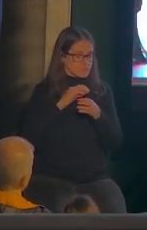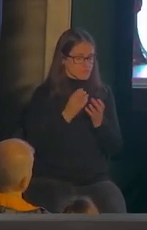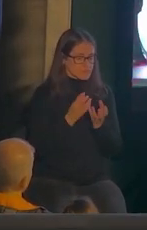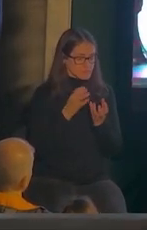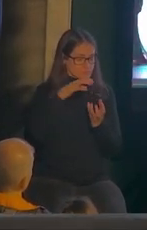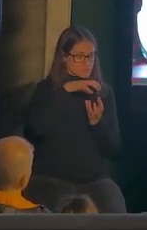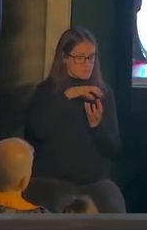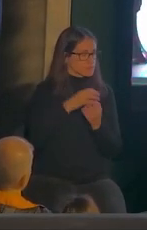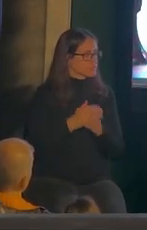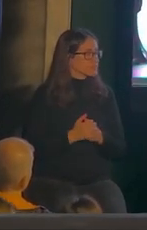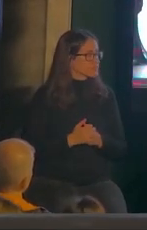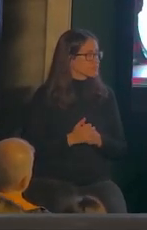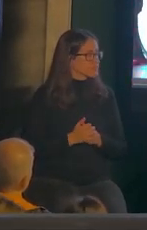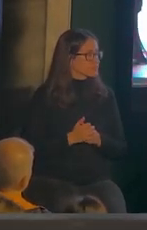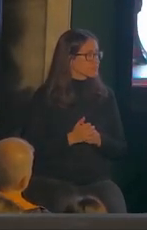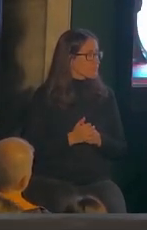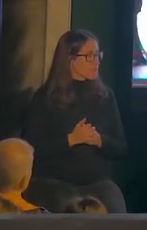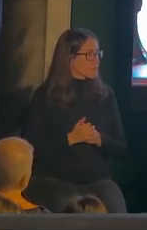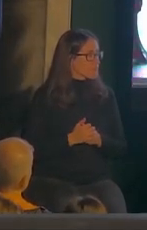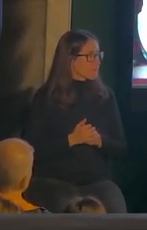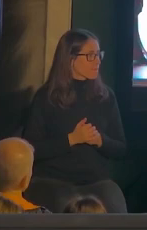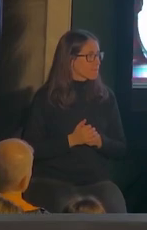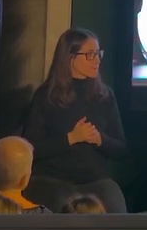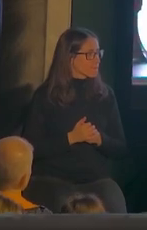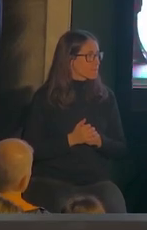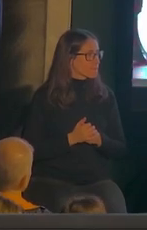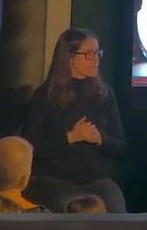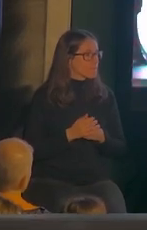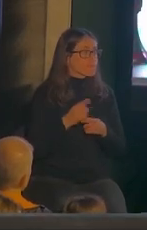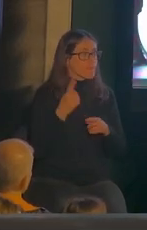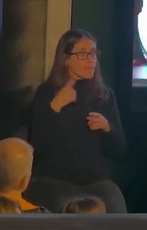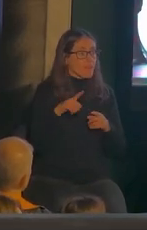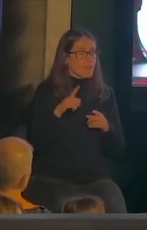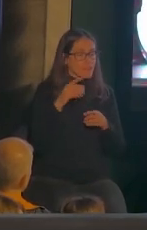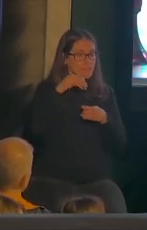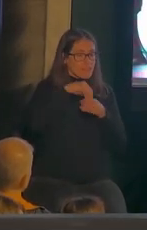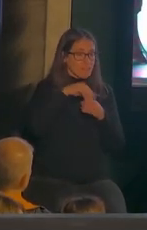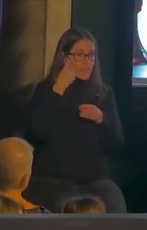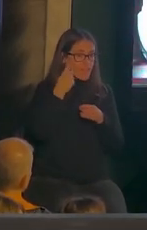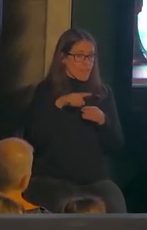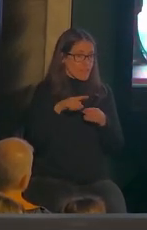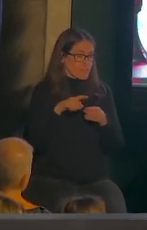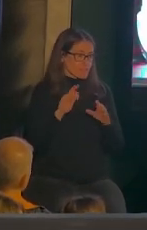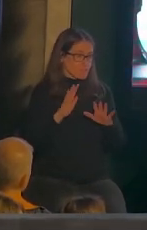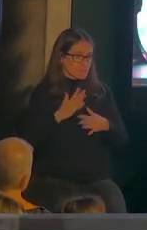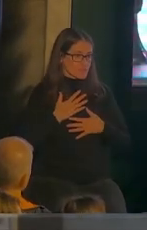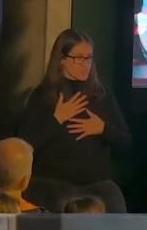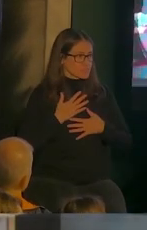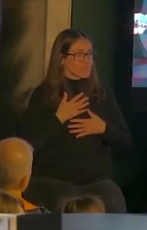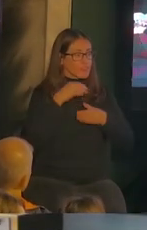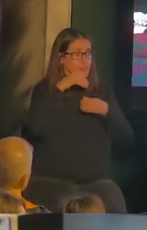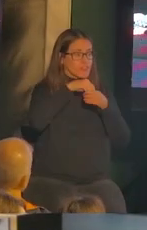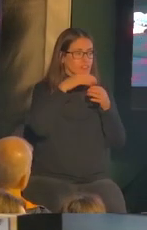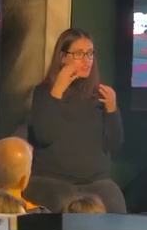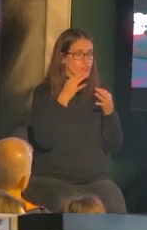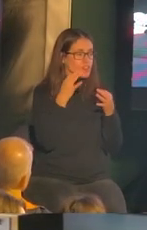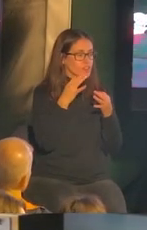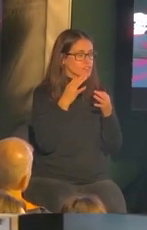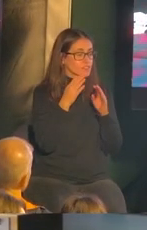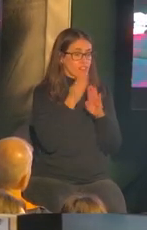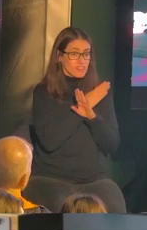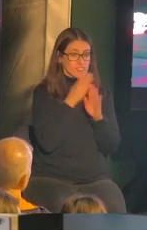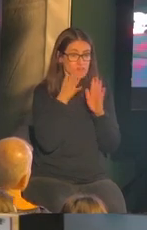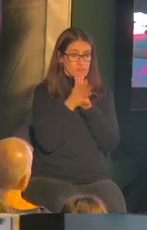l'individual. I aquesta, vam sorpresa. A l'interior el que faig és posar una compota que us he explicat